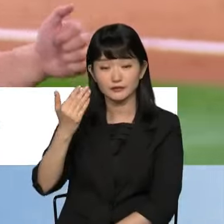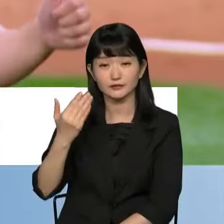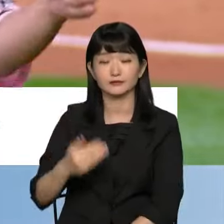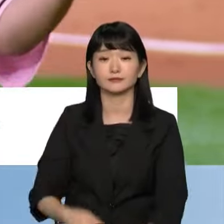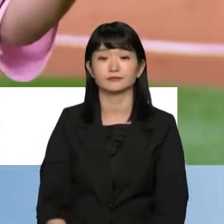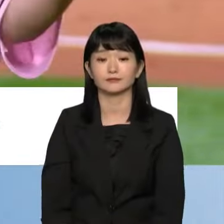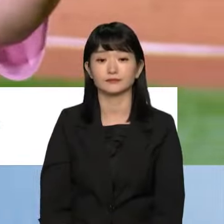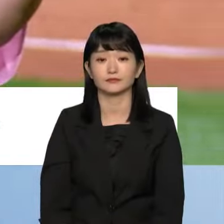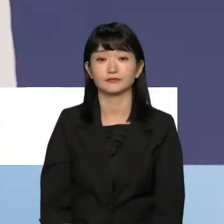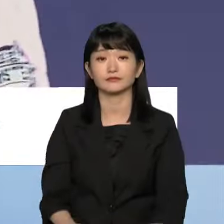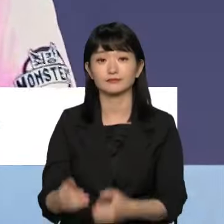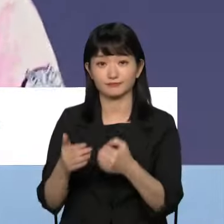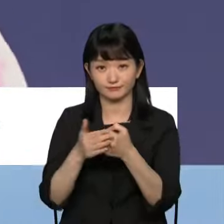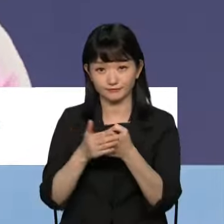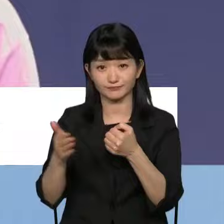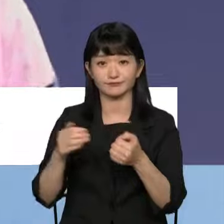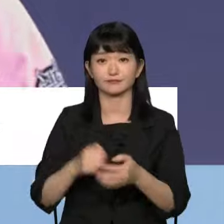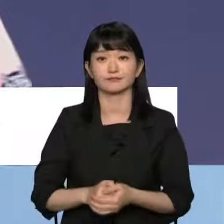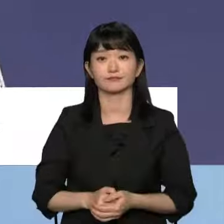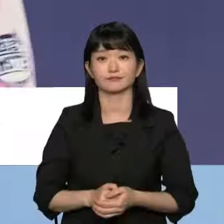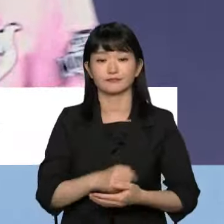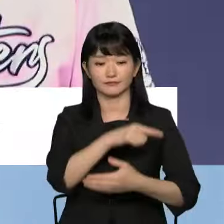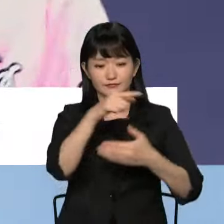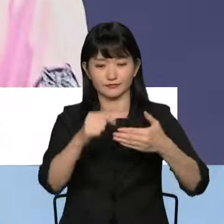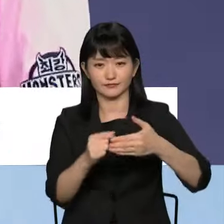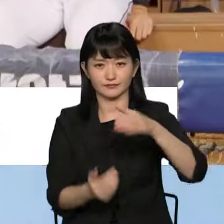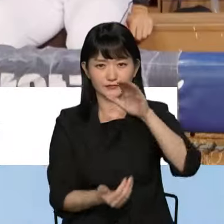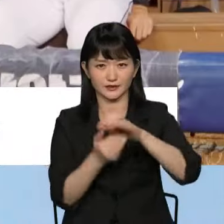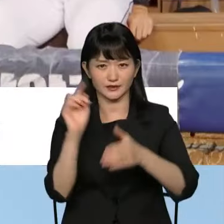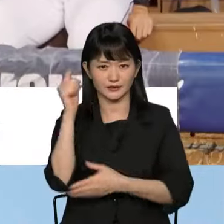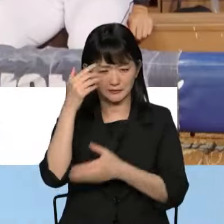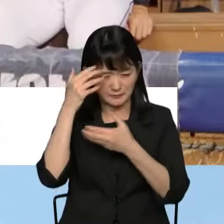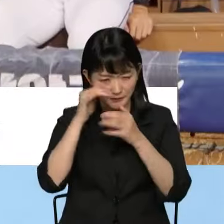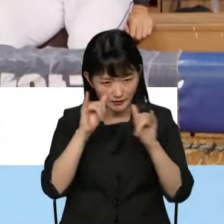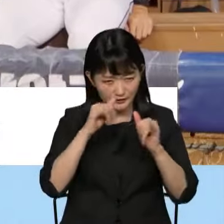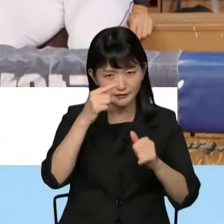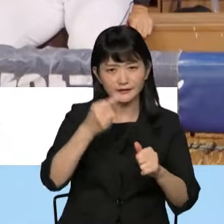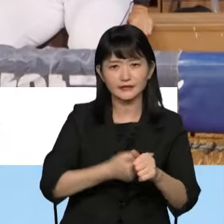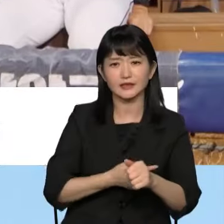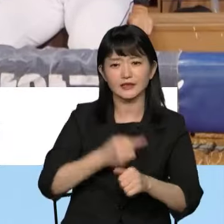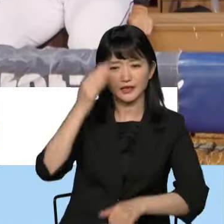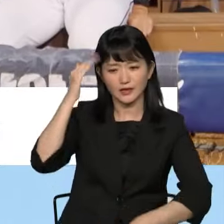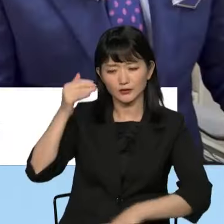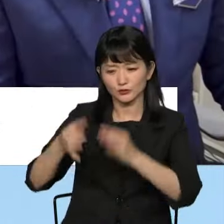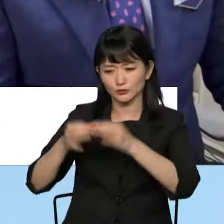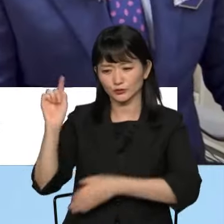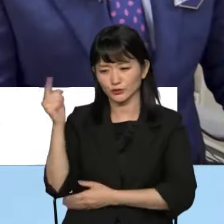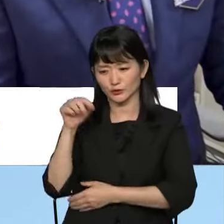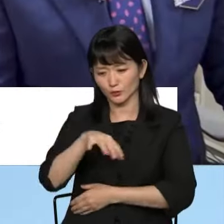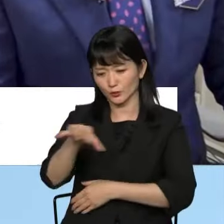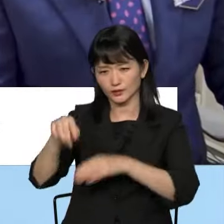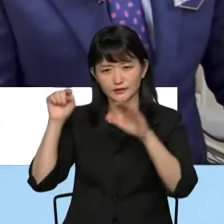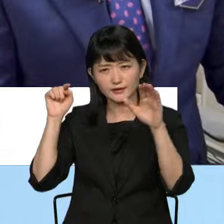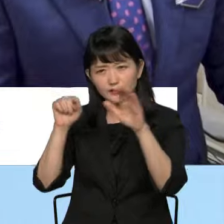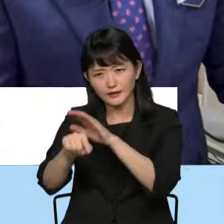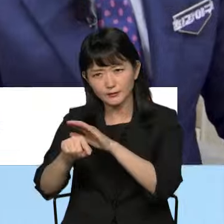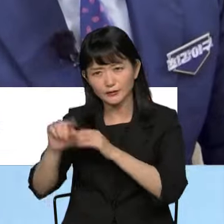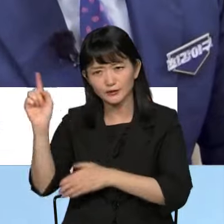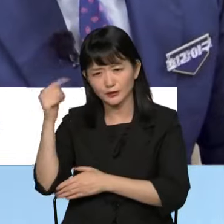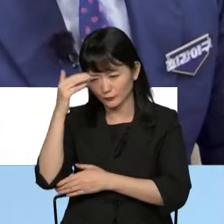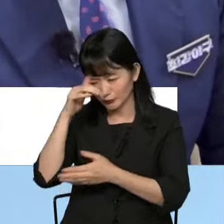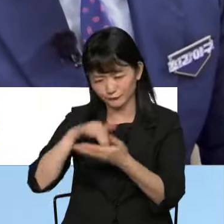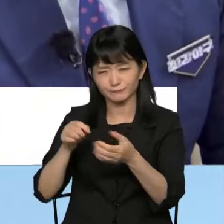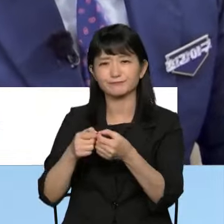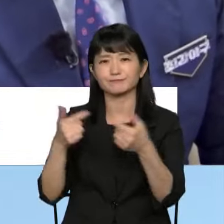보여지고요. 그러므로 해서 이 최강야구 팬들께서 또 자연스럽게 KBO 야구장을 찾아주시면서 더더욱 이 풍성한 그런 야구장이 됐다 이렇게